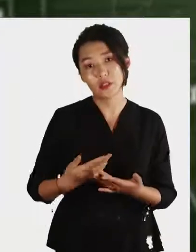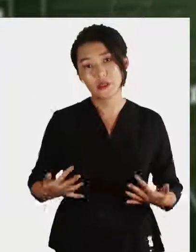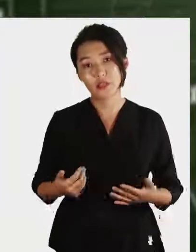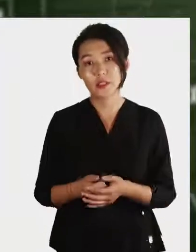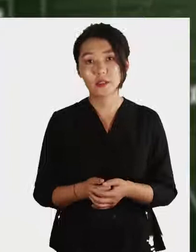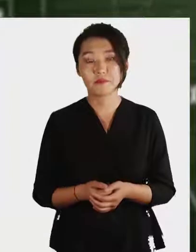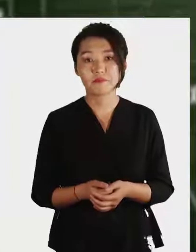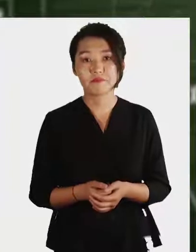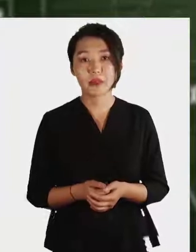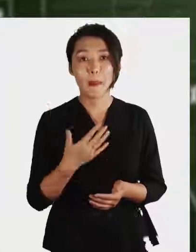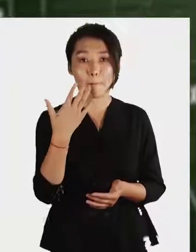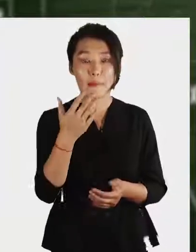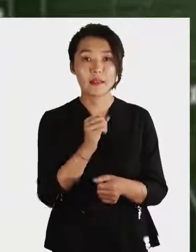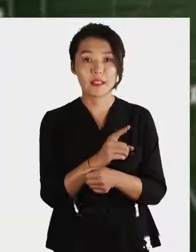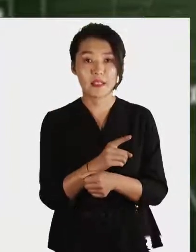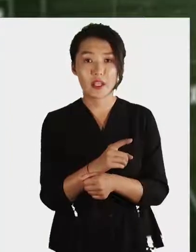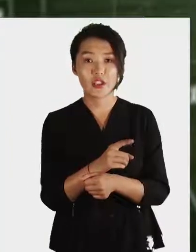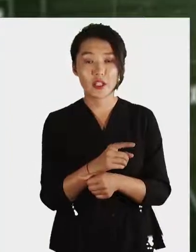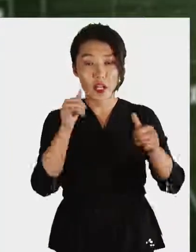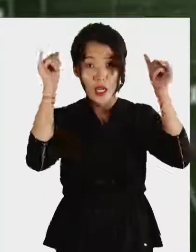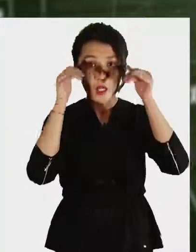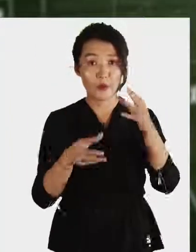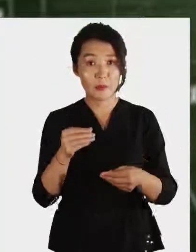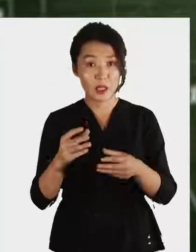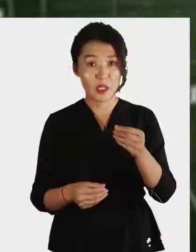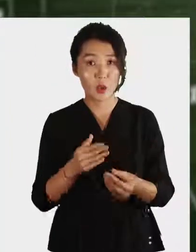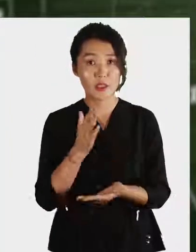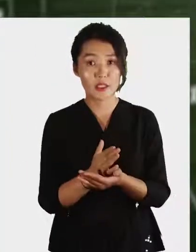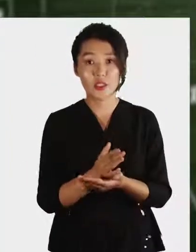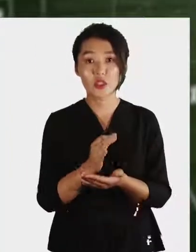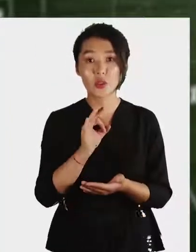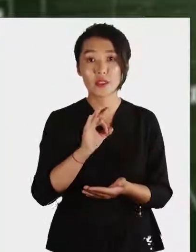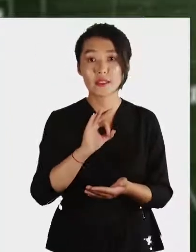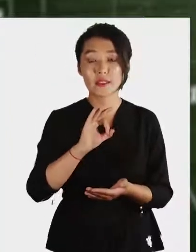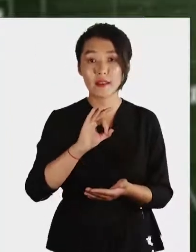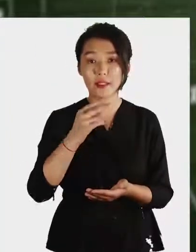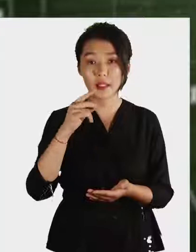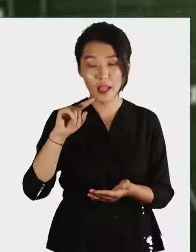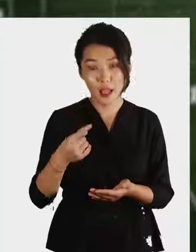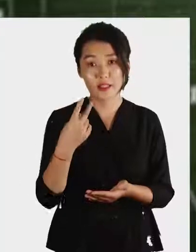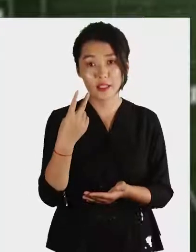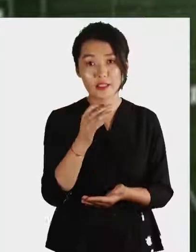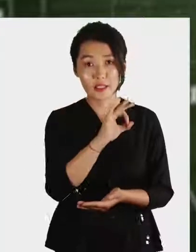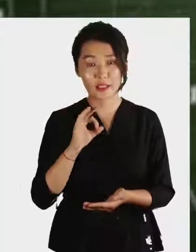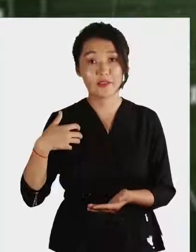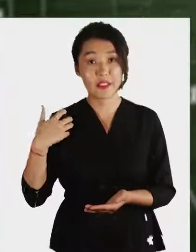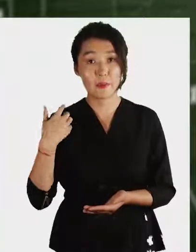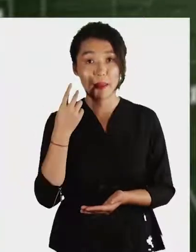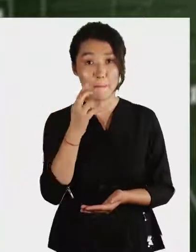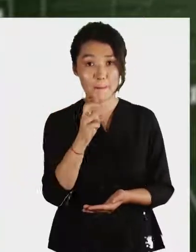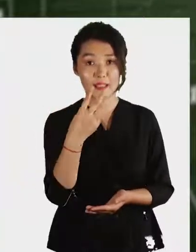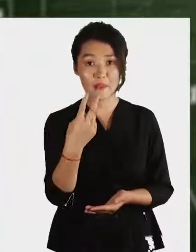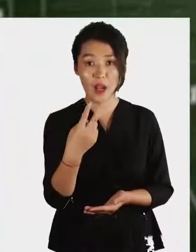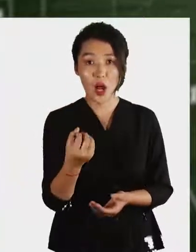фасоли и в редьке. Пятая задача. Коровье молоко содержит 0,2%